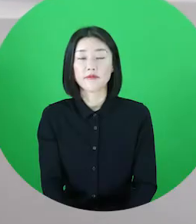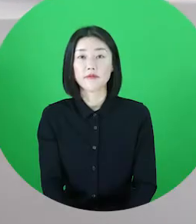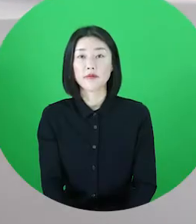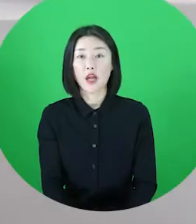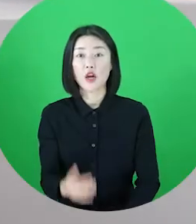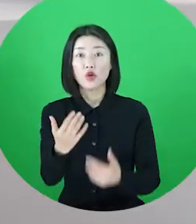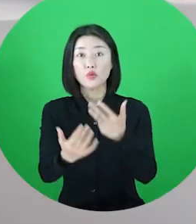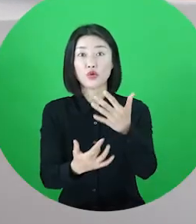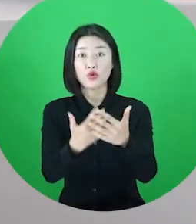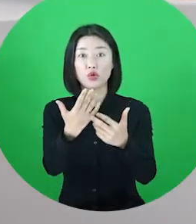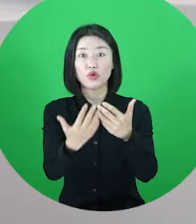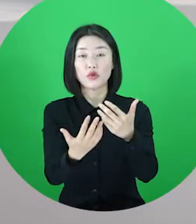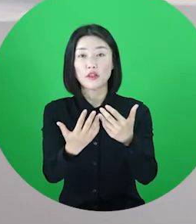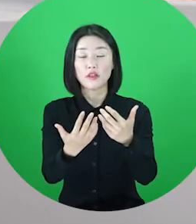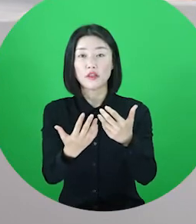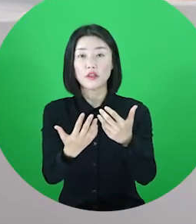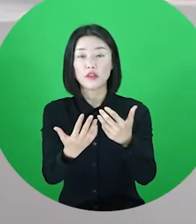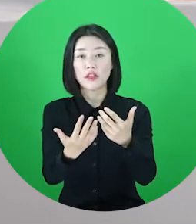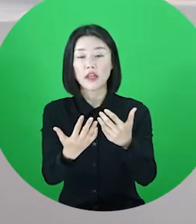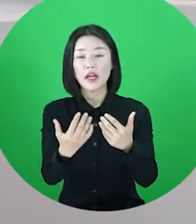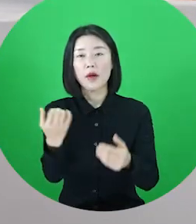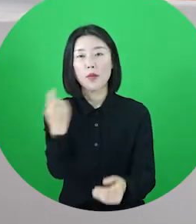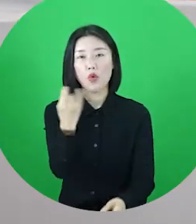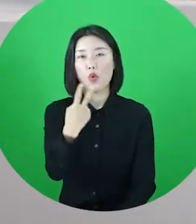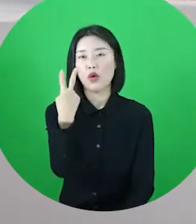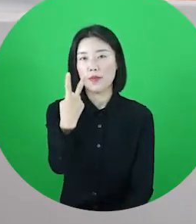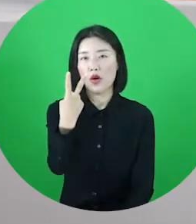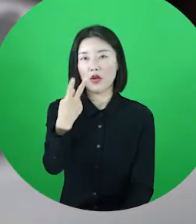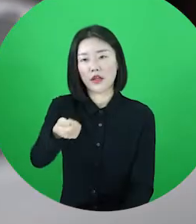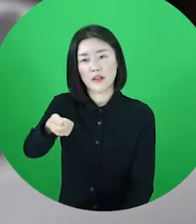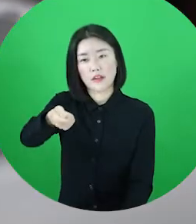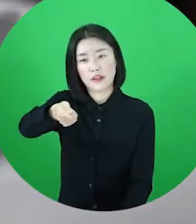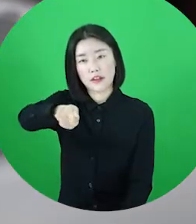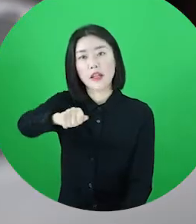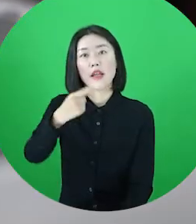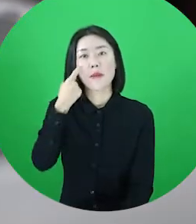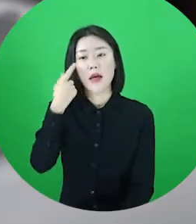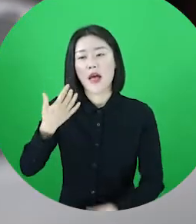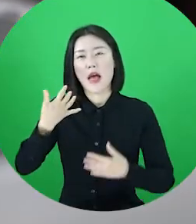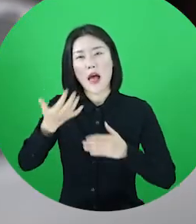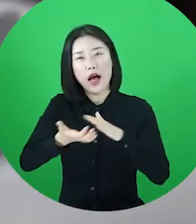이제 불을 중간불 2번 불로 높여주세요.